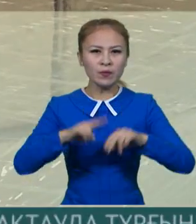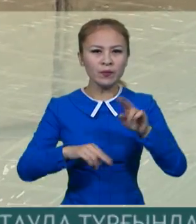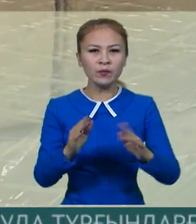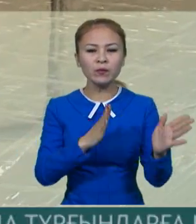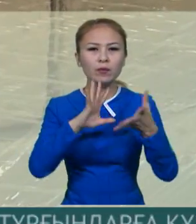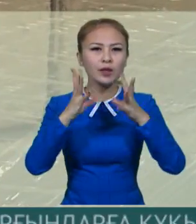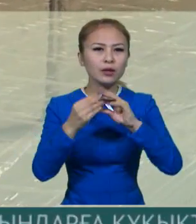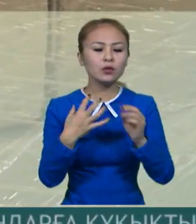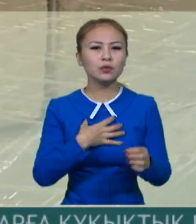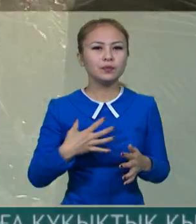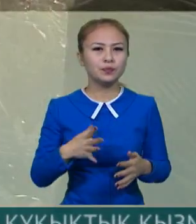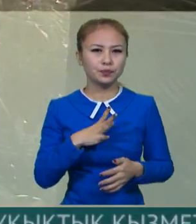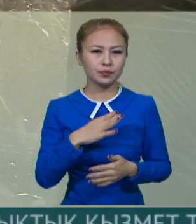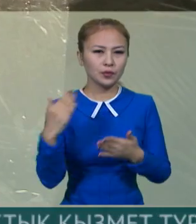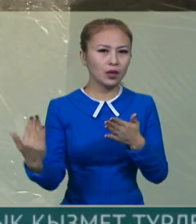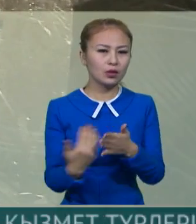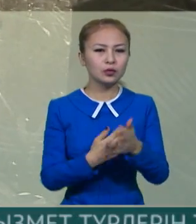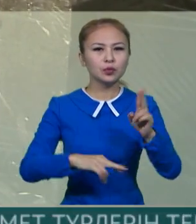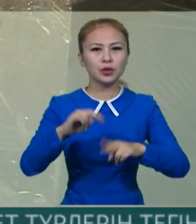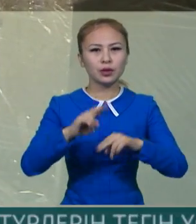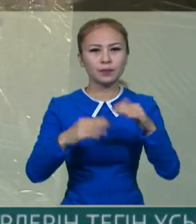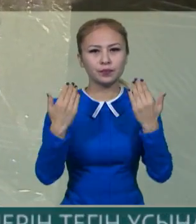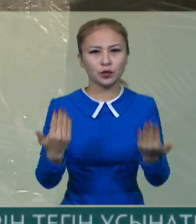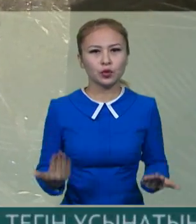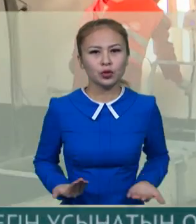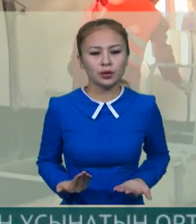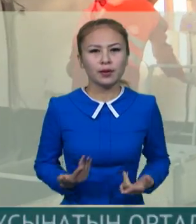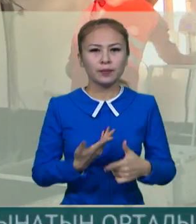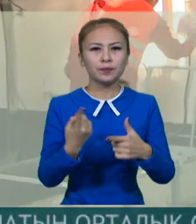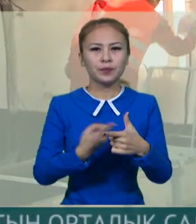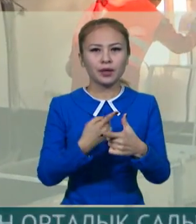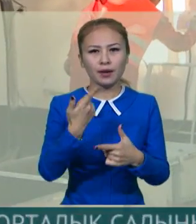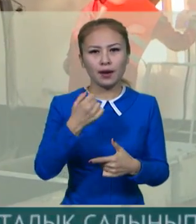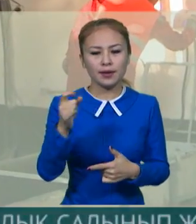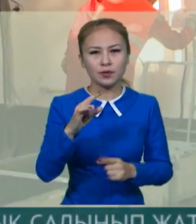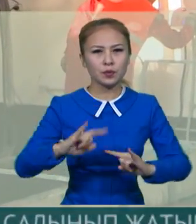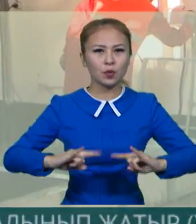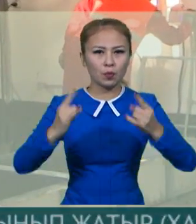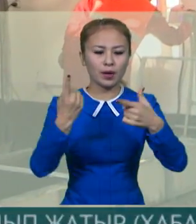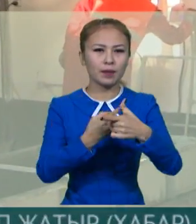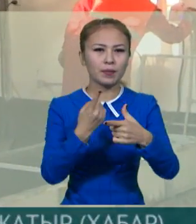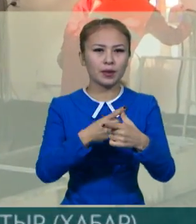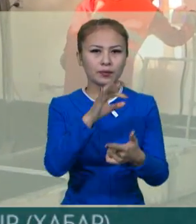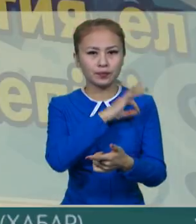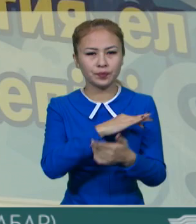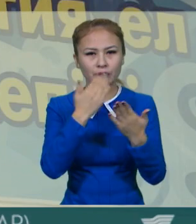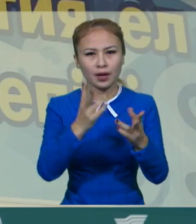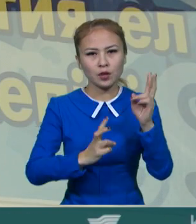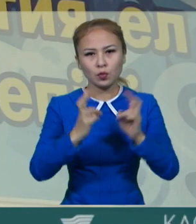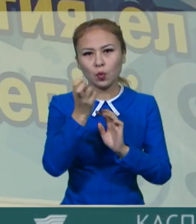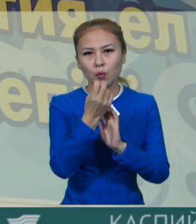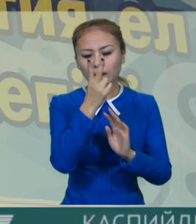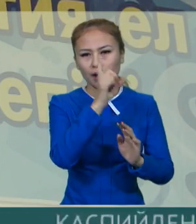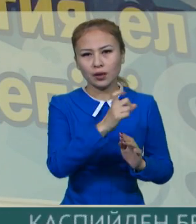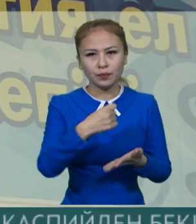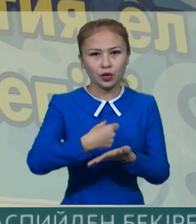құрылыс саласы үшін маңызы үлкен. Өйткені жаңадан тұрғызылып жатқан тұрғын үйлердің дені осы газобетон блоктарын пайдаланды.